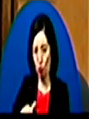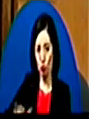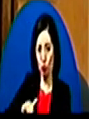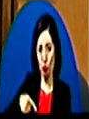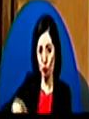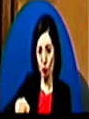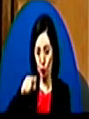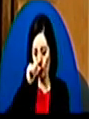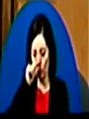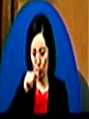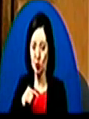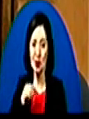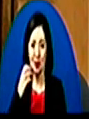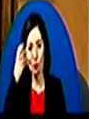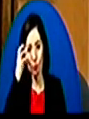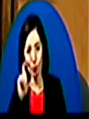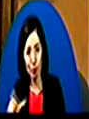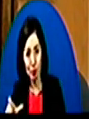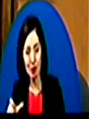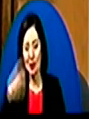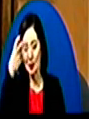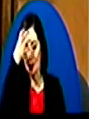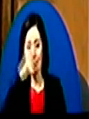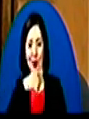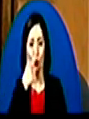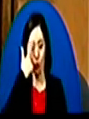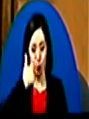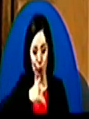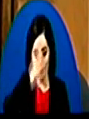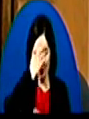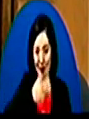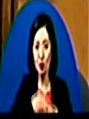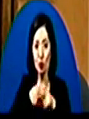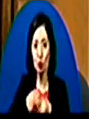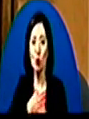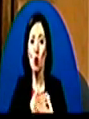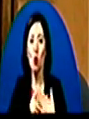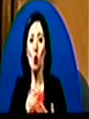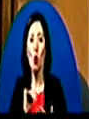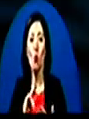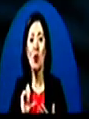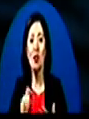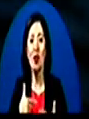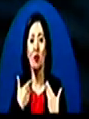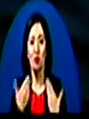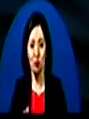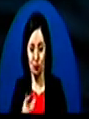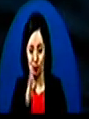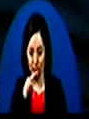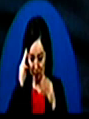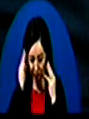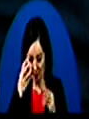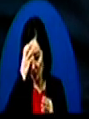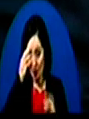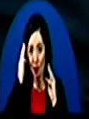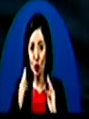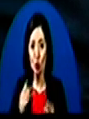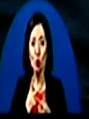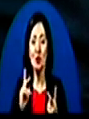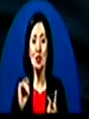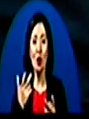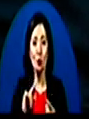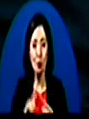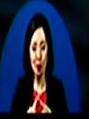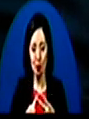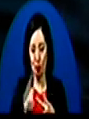түмэн, Монгол улсын засгийн газраас бас хүмүүнлэгийн дэмжлэг туслалцаа үзүүлье гэж одоо засгийн газар шийдсэн. Үндэсний аюулгүй байдал Монгол улсын